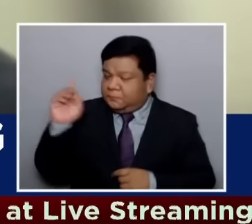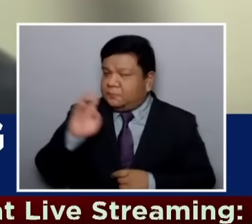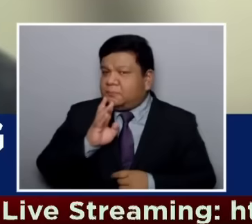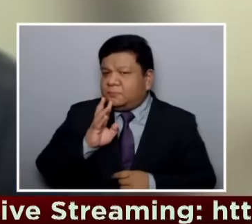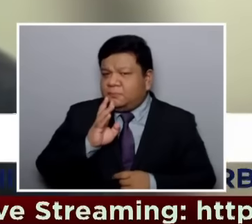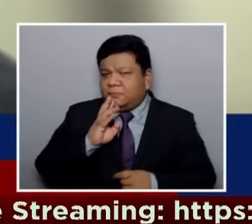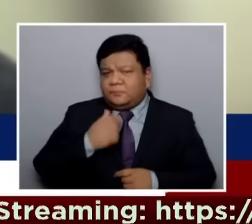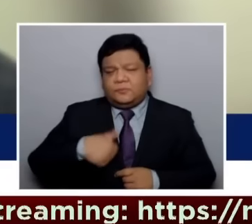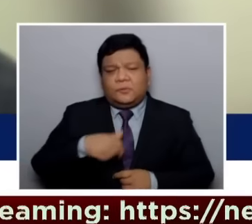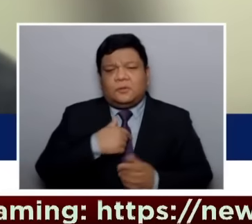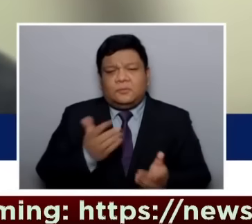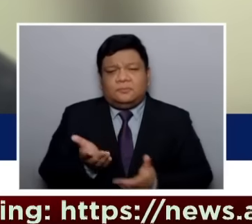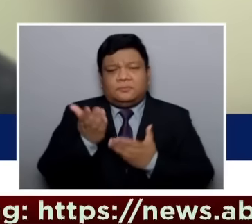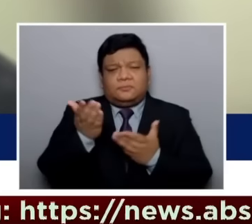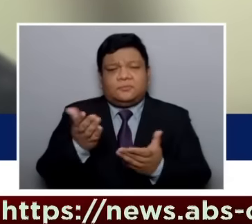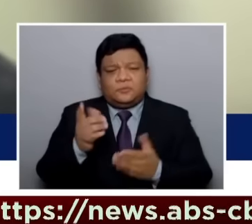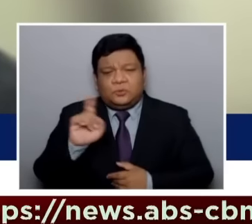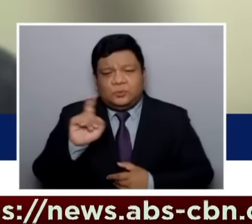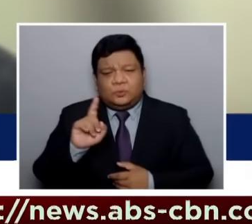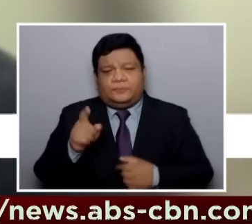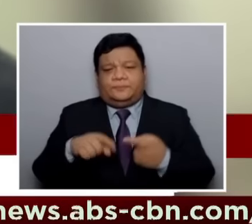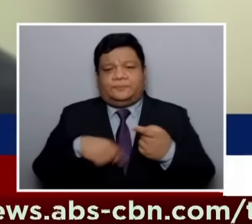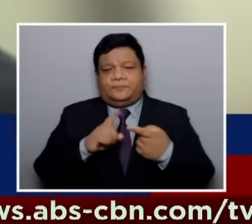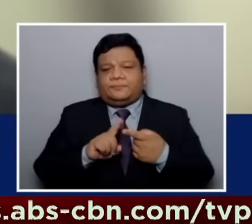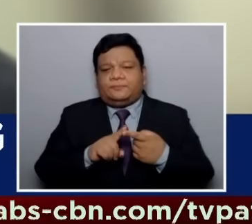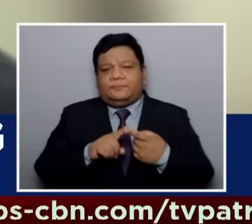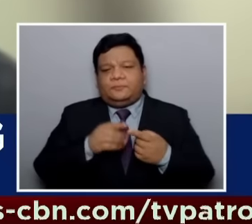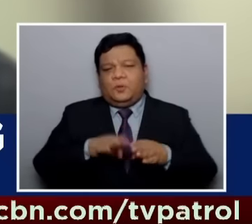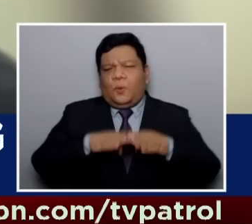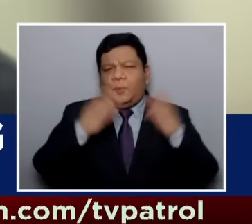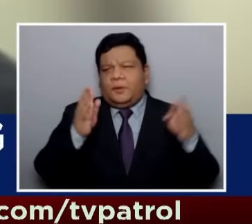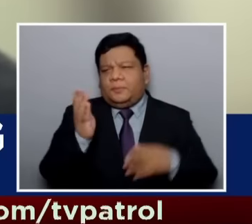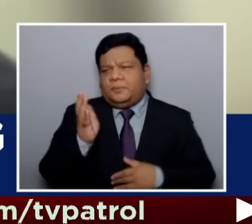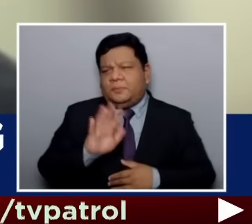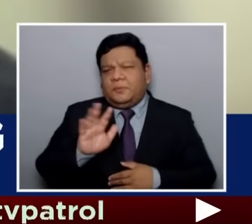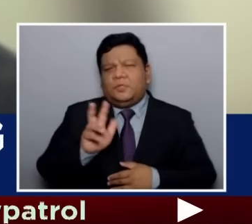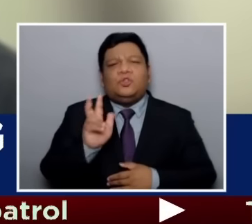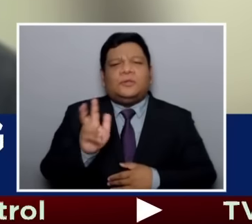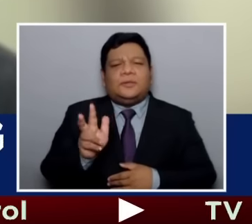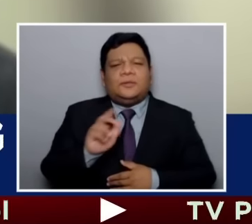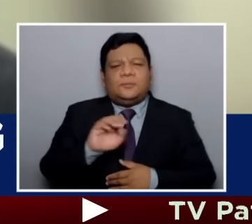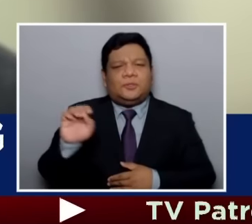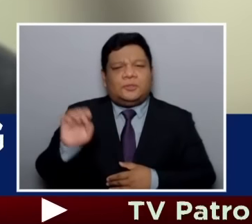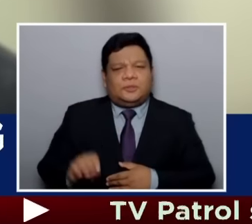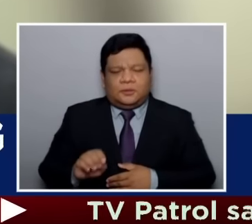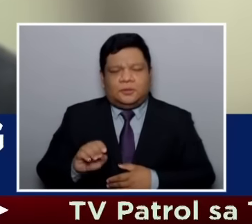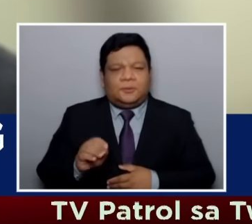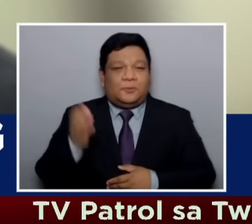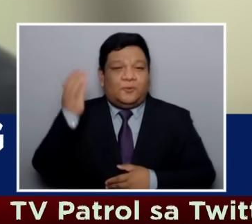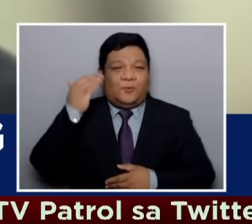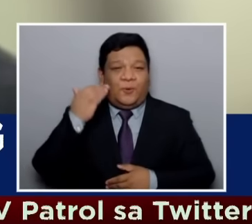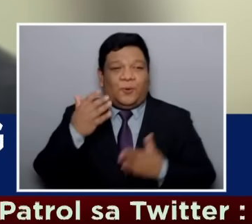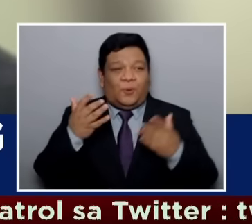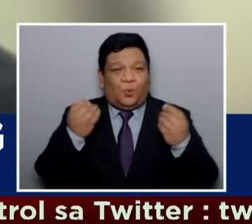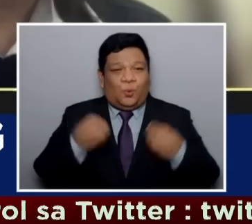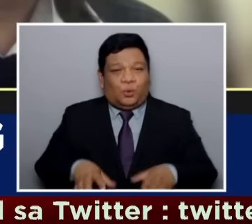nirekomenda sa kanya ay ang pagbubukas ng mga at least 30% ng mga naputol na linya dyan